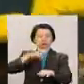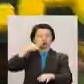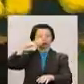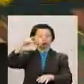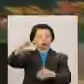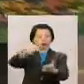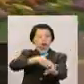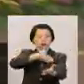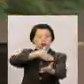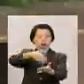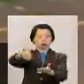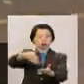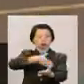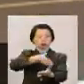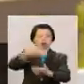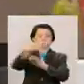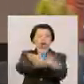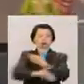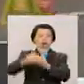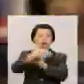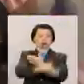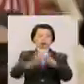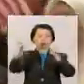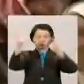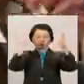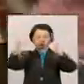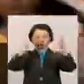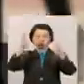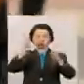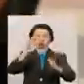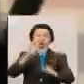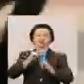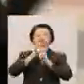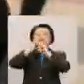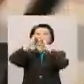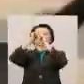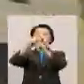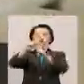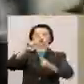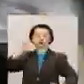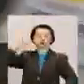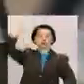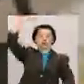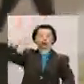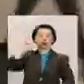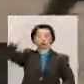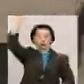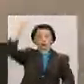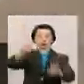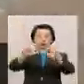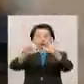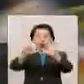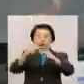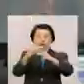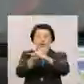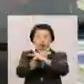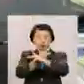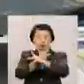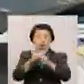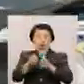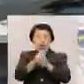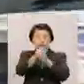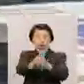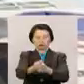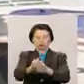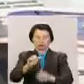Negaraku diperdengarkan. Laungan Keramat Merdeka sebanyak 7 kali yang juga diketuai